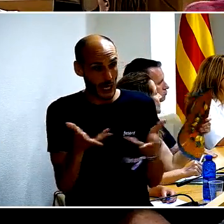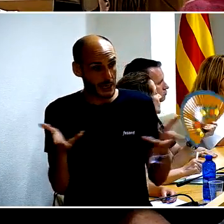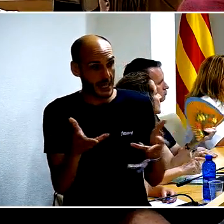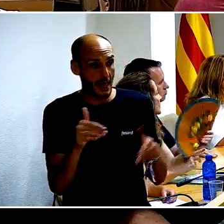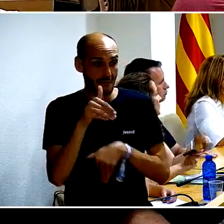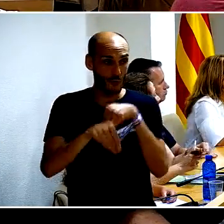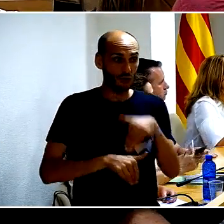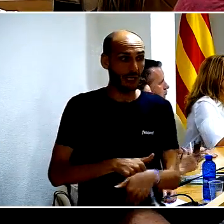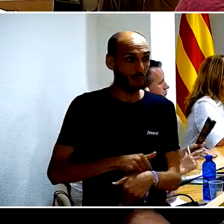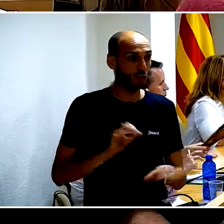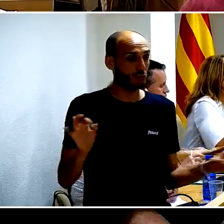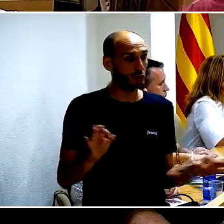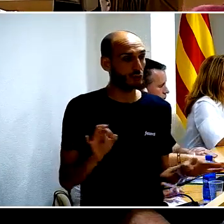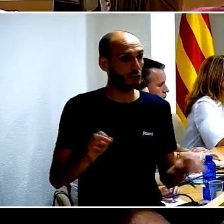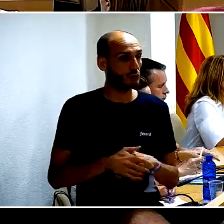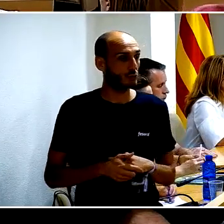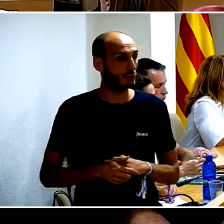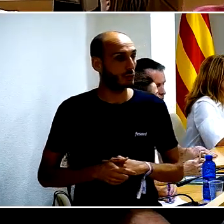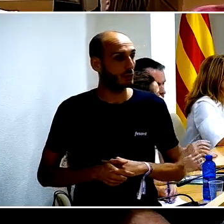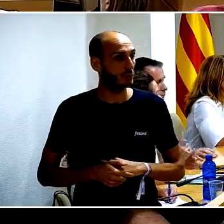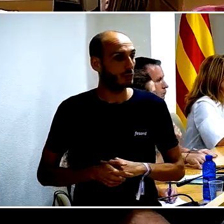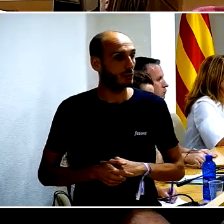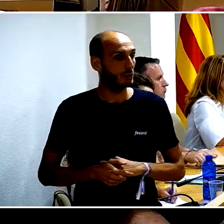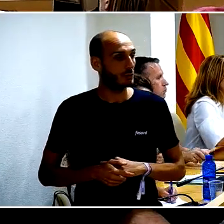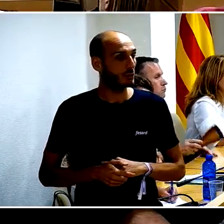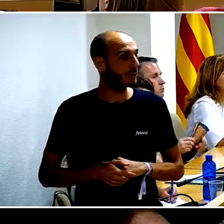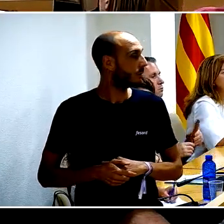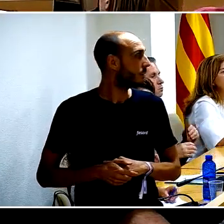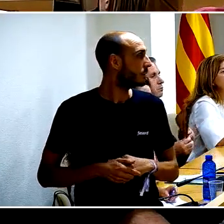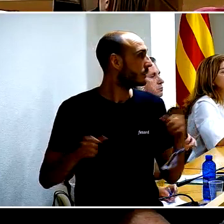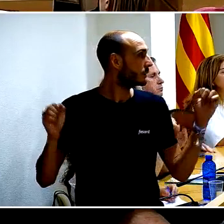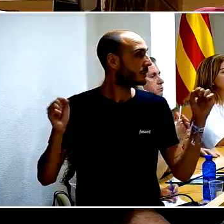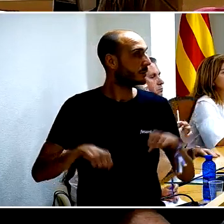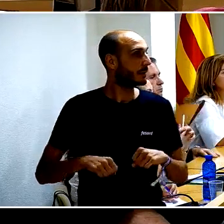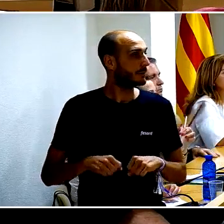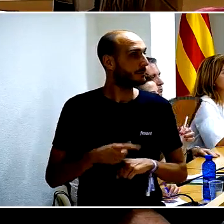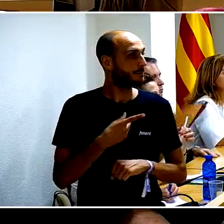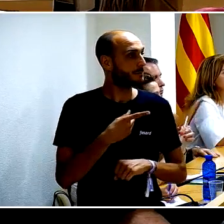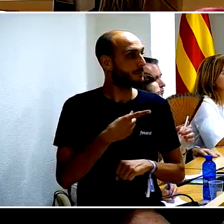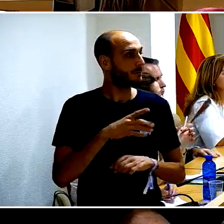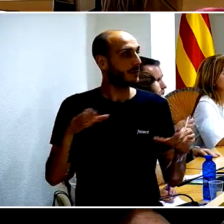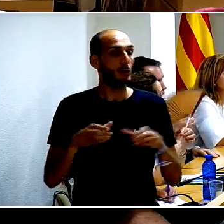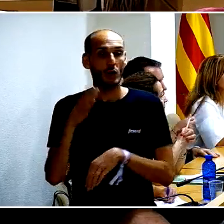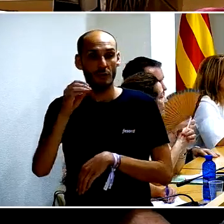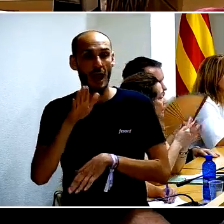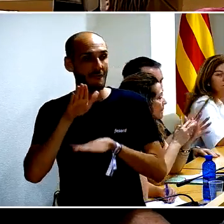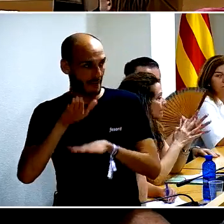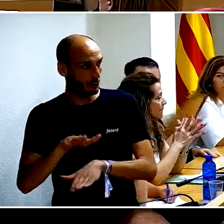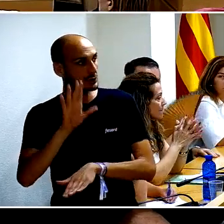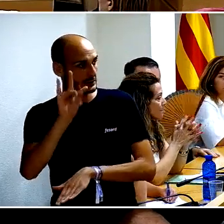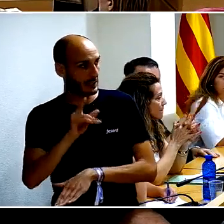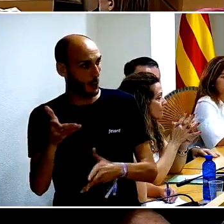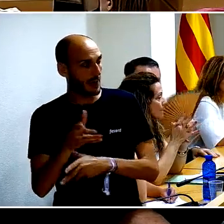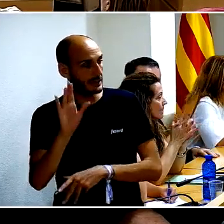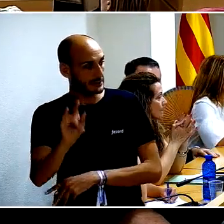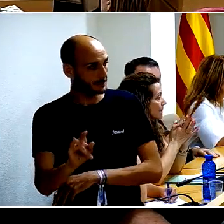n'hi ha acord per a votar a favor de la urgència? Vale, per part de Ciudadanos, Javier, votaríeu a favor de la urgència i... Vale, pues